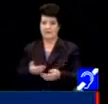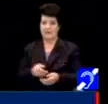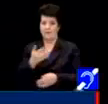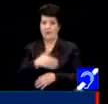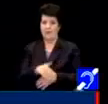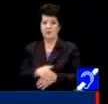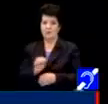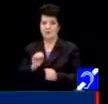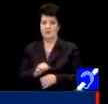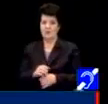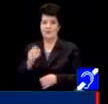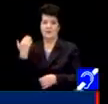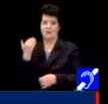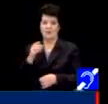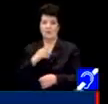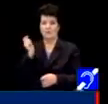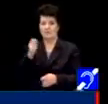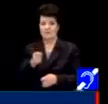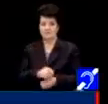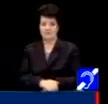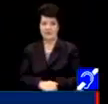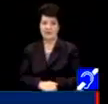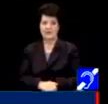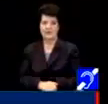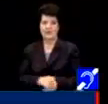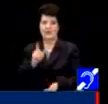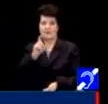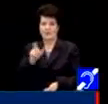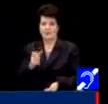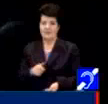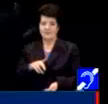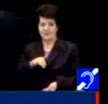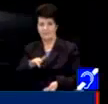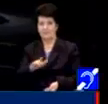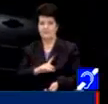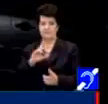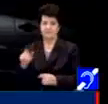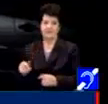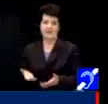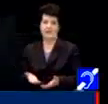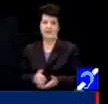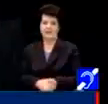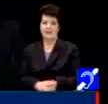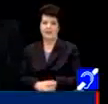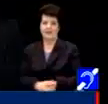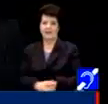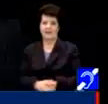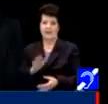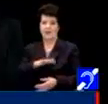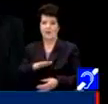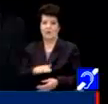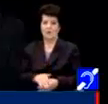nu vină cineva de urmă să-ți dai cu ceva în cap. Cetățenii merg, vin, pleacă în